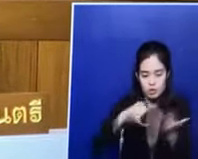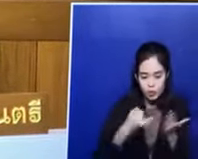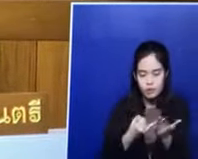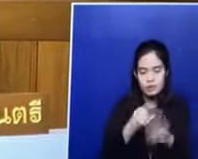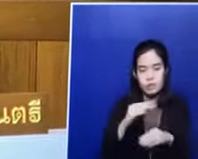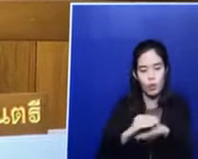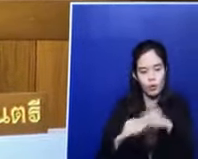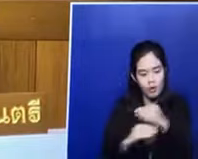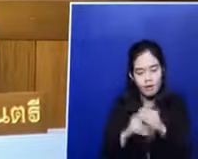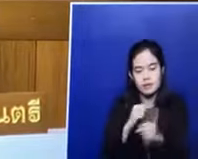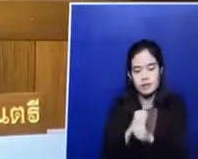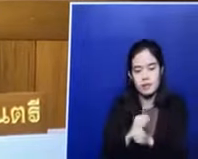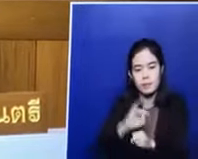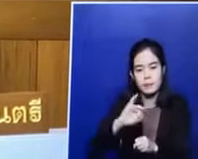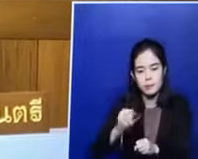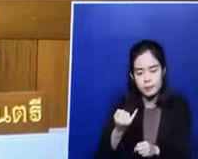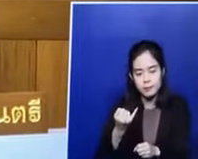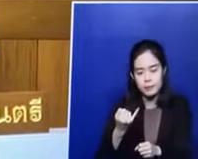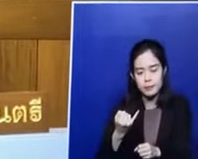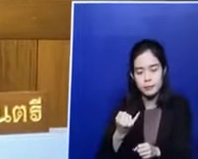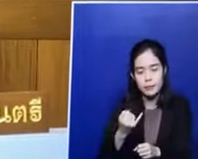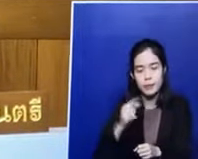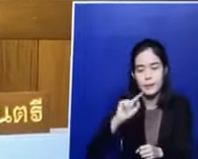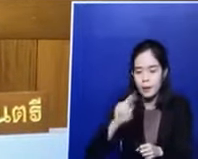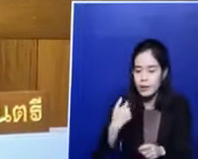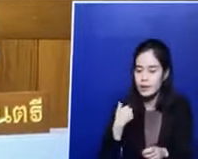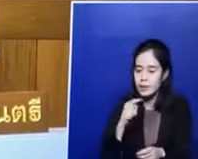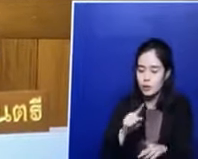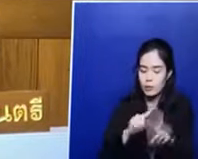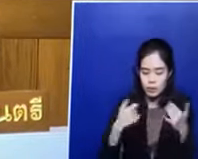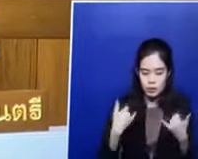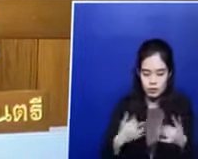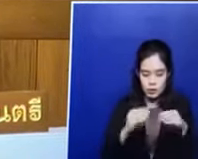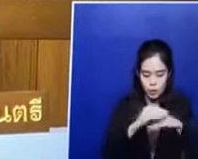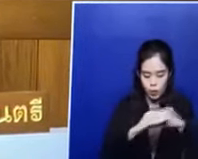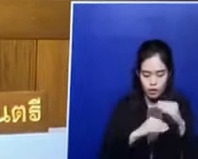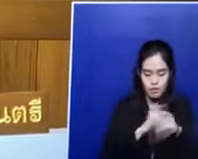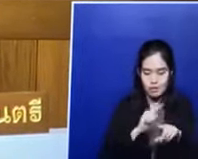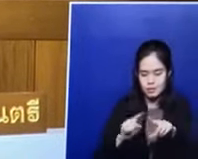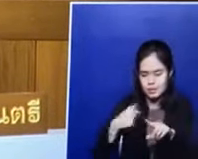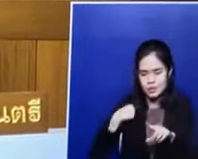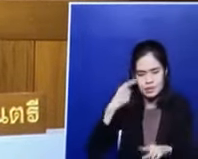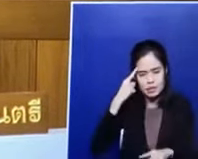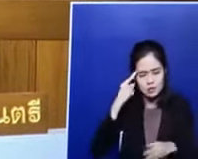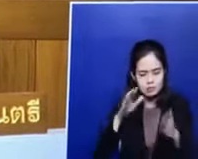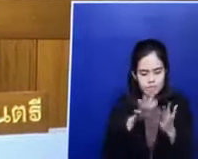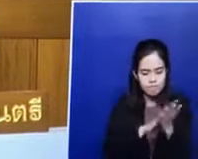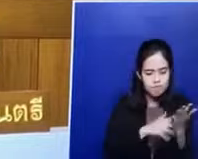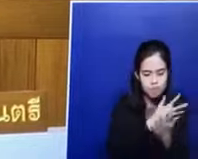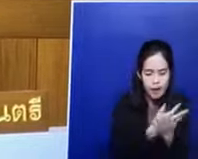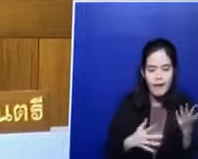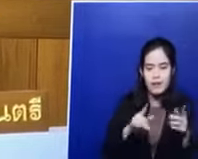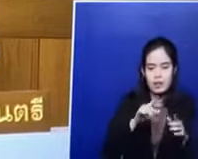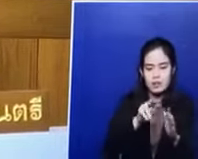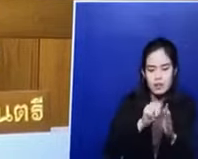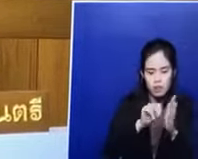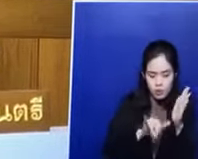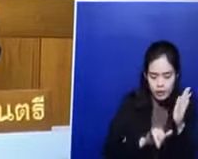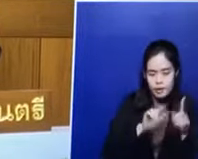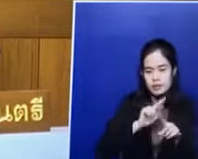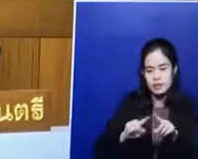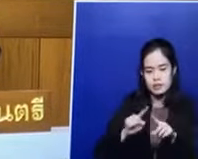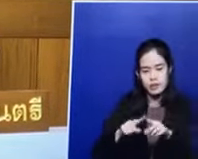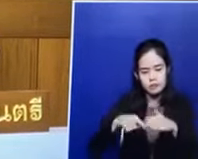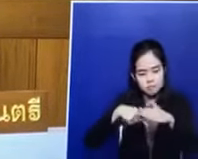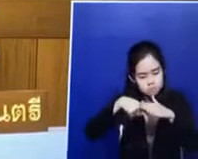รายการที่มีวงเงินเกิน 1,000 ล้านบางรายการเป็นโครงการขนาดใหญ่มีขั้นตอนดำเนินการที่ซับซ้อนกว่าโครงการภาครัฐทั่วไปประกอบกันระหว่างการด